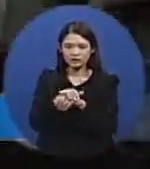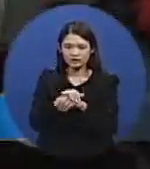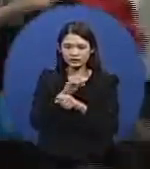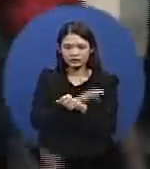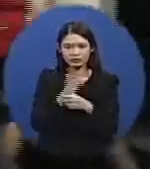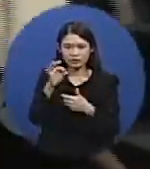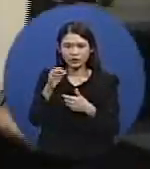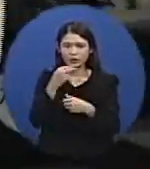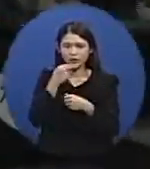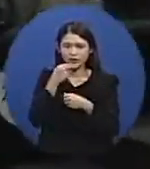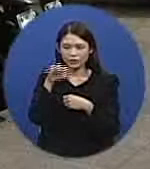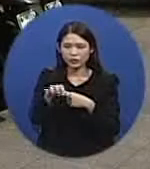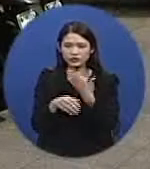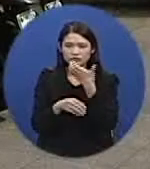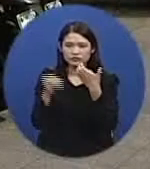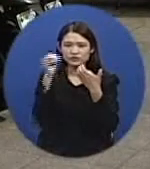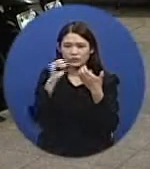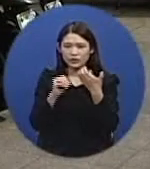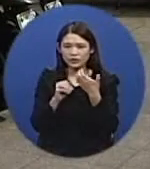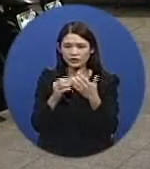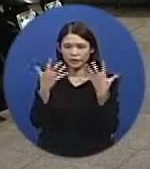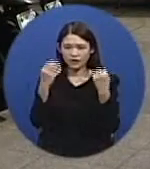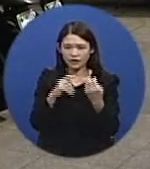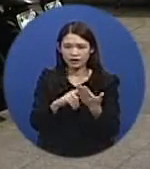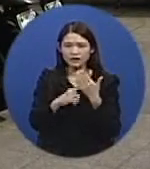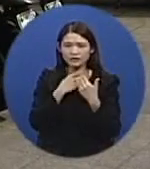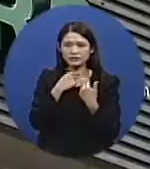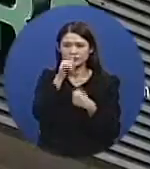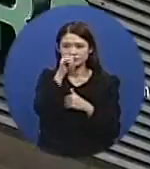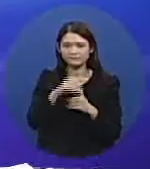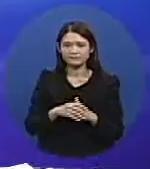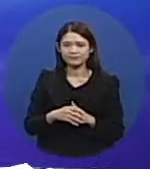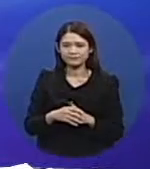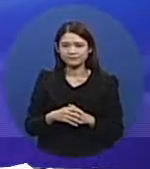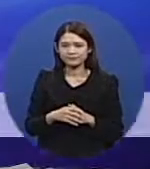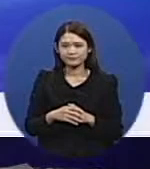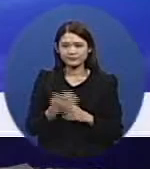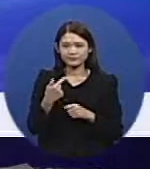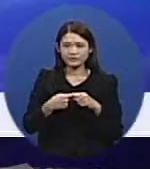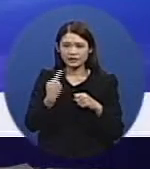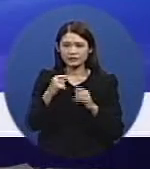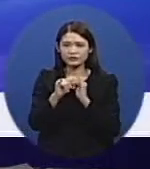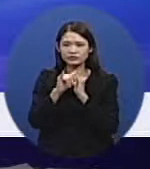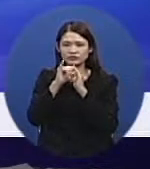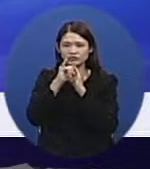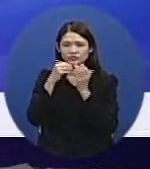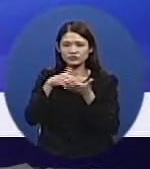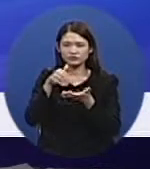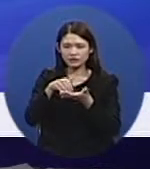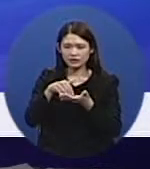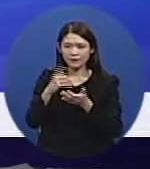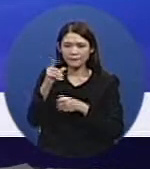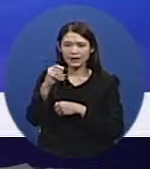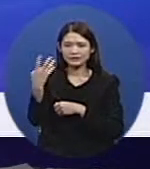수당을 지급하지 않은 곳이 90%에 달한다고 발표한 바 있습니다. 지난해 스스로 목숨을 끊은 사람이